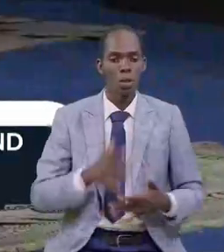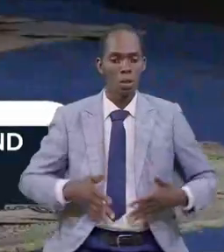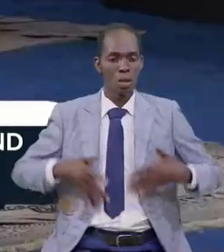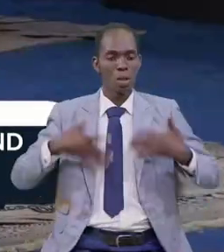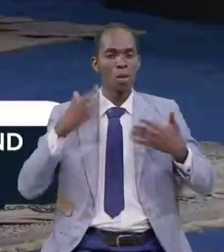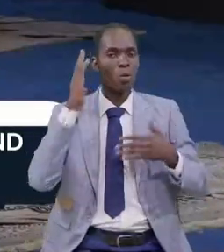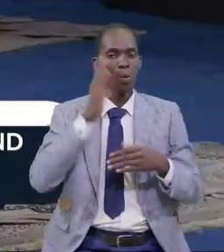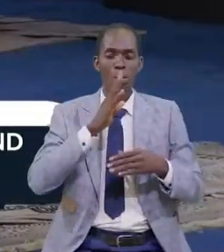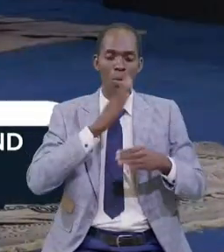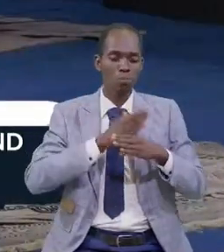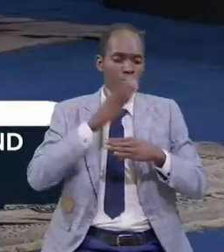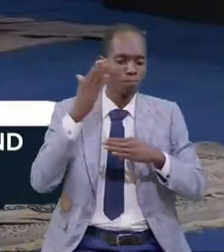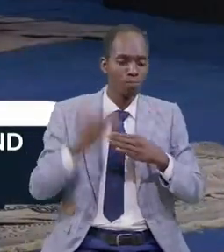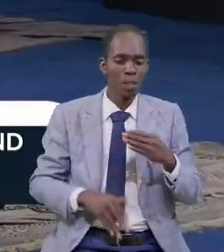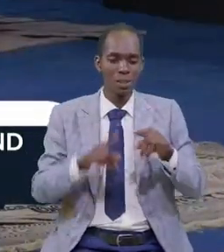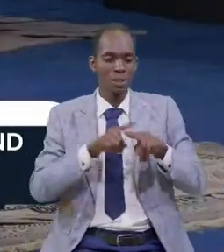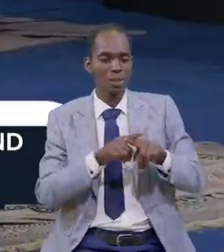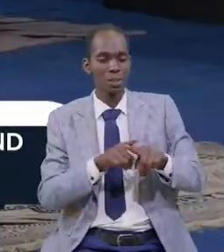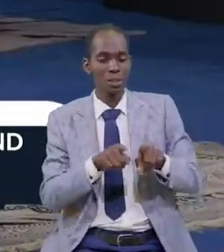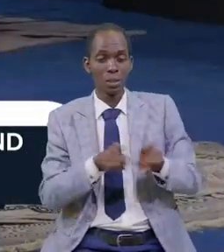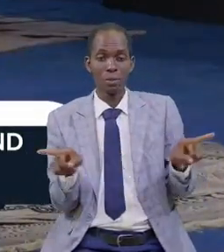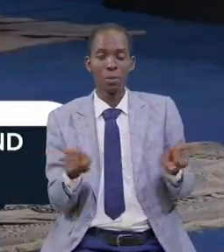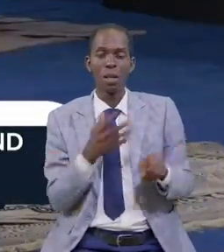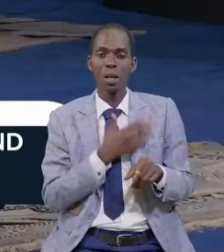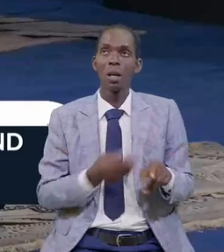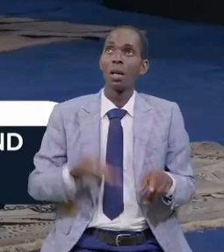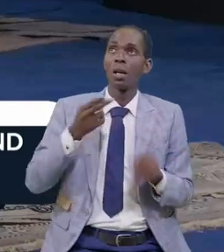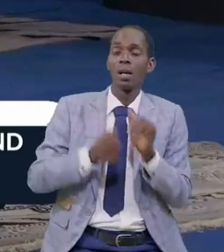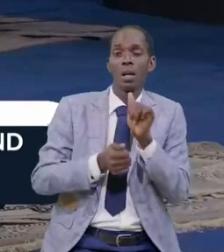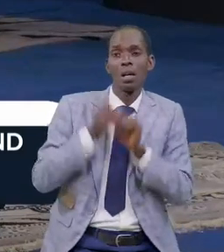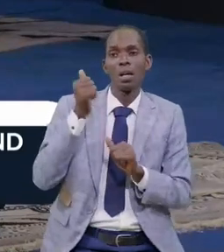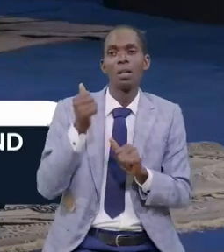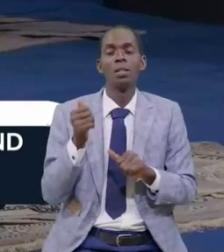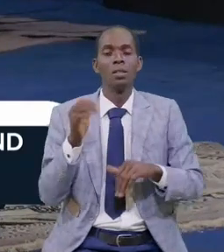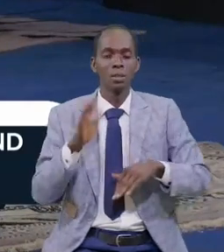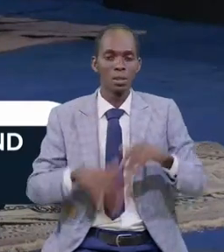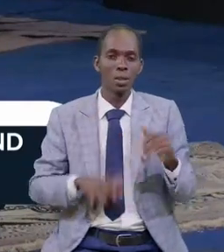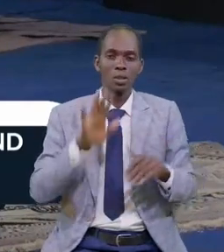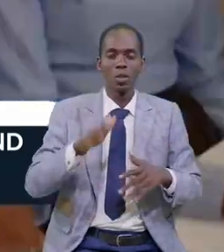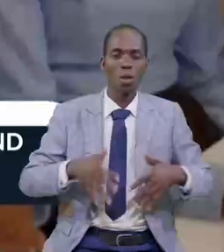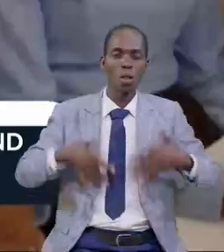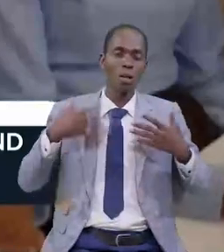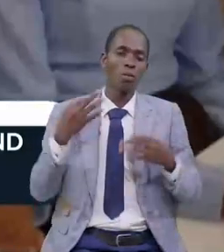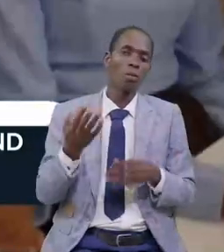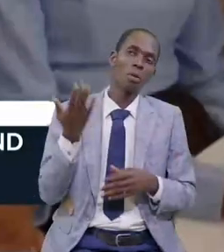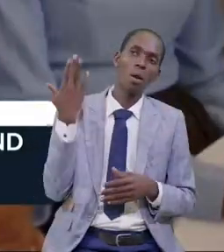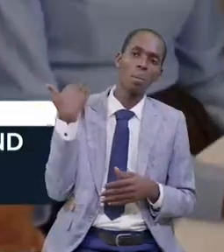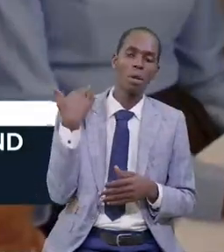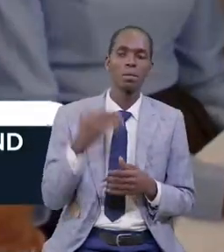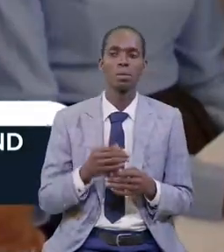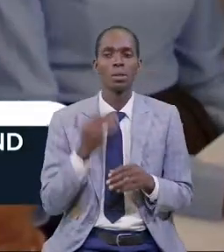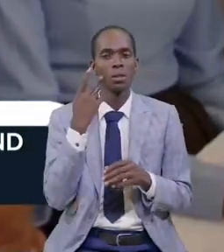et votre vie sera totalement différente plus élevée plus grande que votre vie du